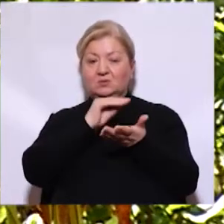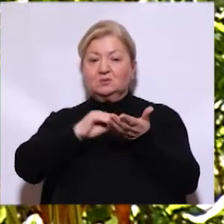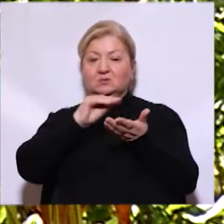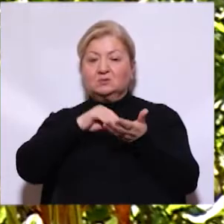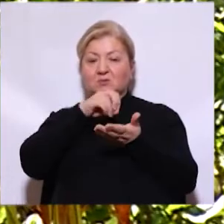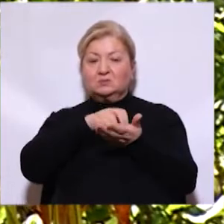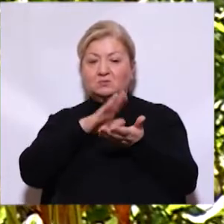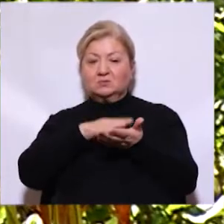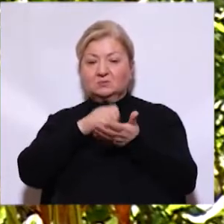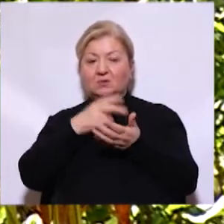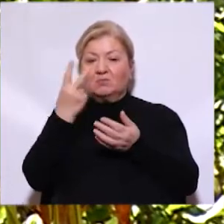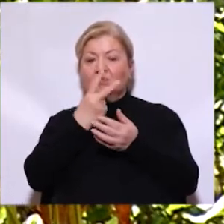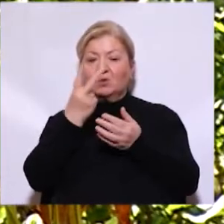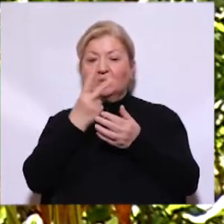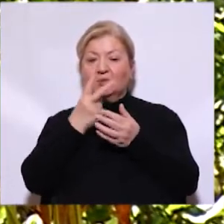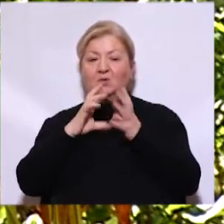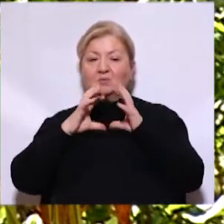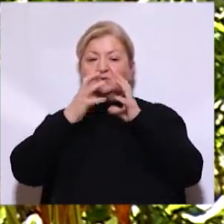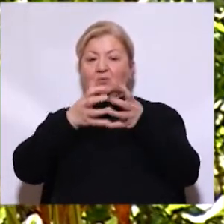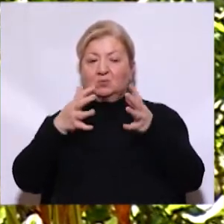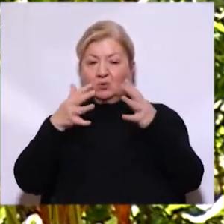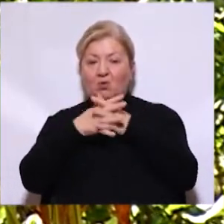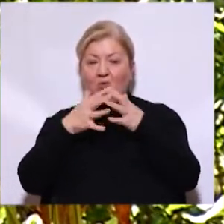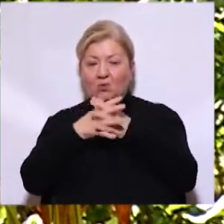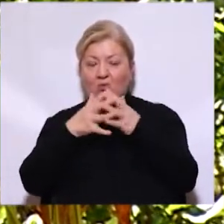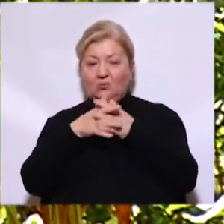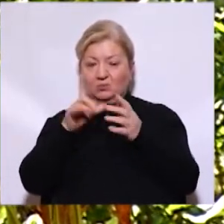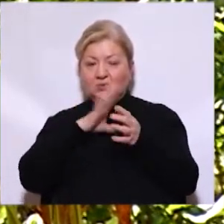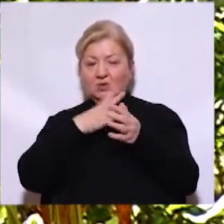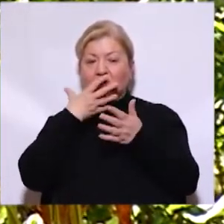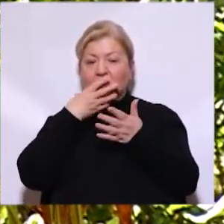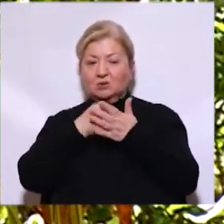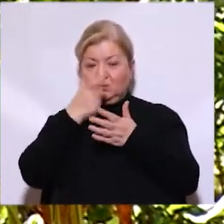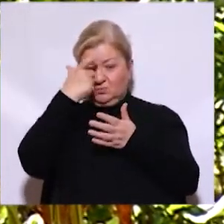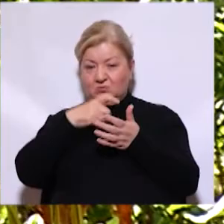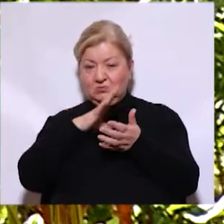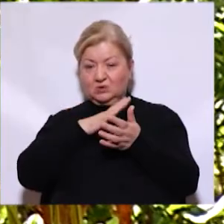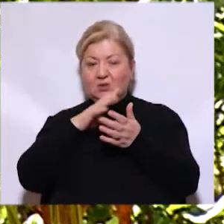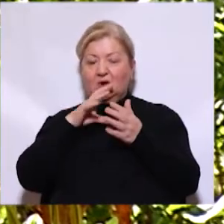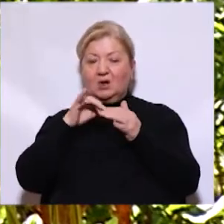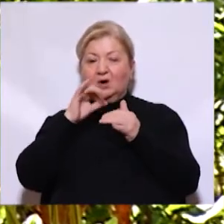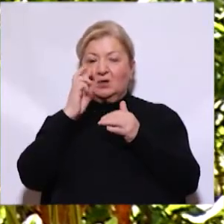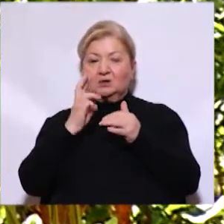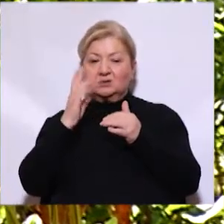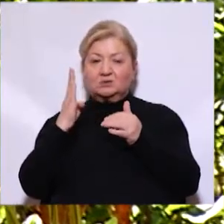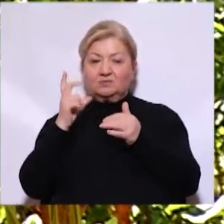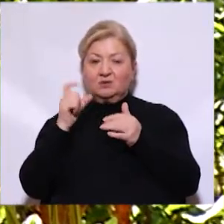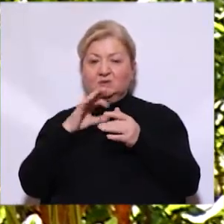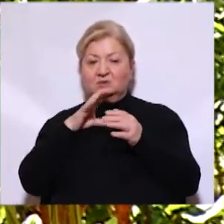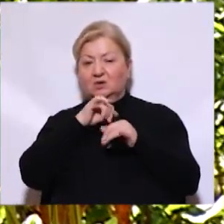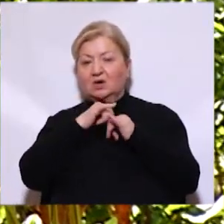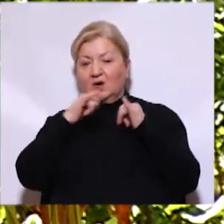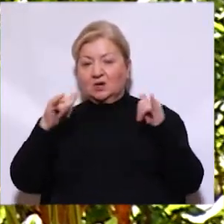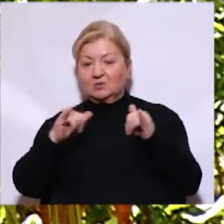აქვს გაკეთებული ჩანაწერები მეორე მსოფლიო ომის პირადი ჩანაწერები არის და შვედეთში განვითარებულ მოვლენებს და ზოგადად